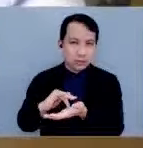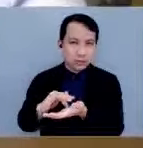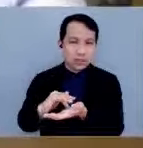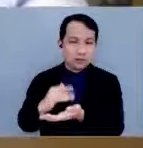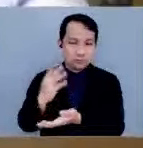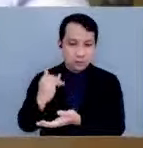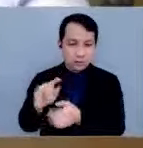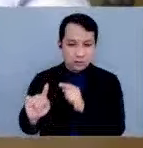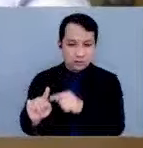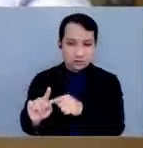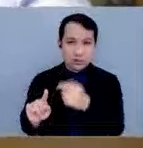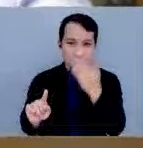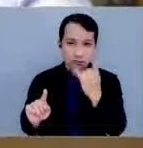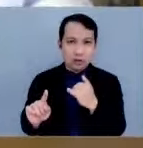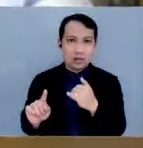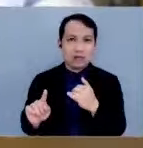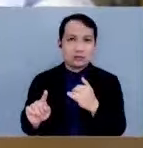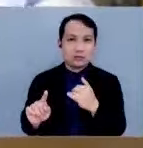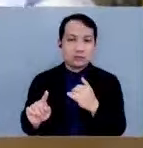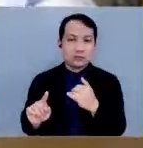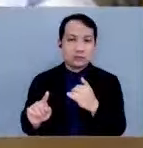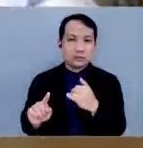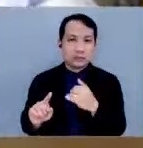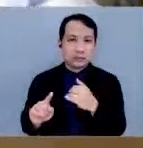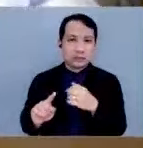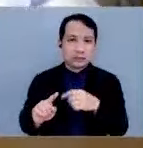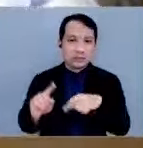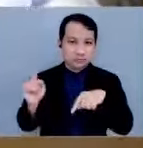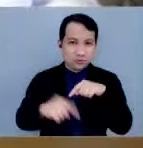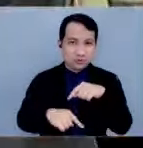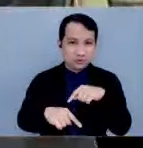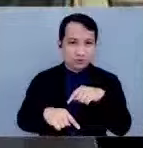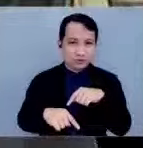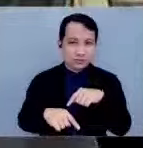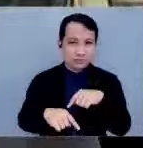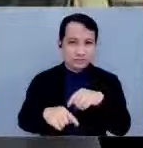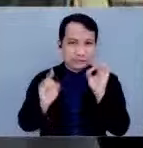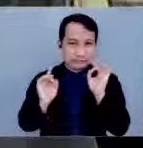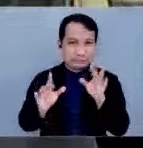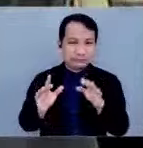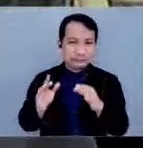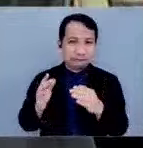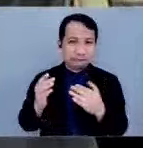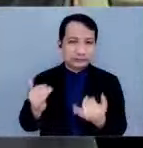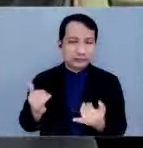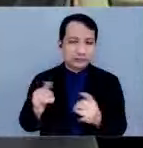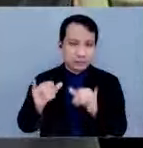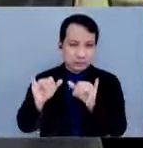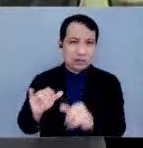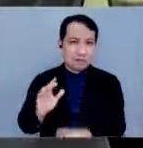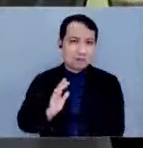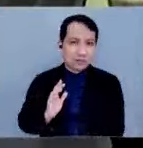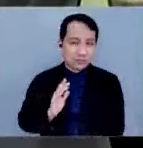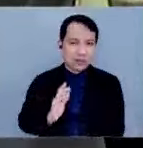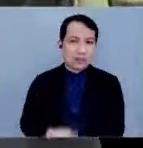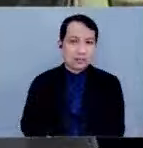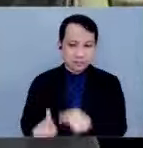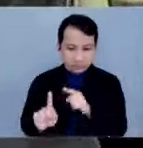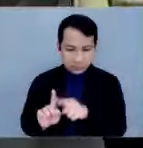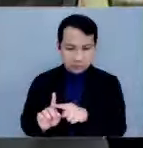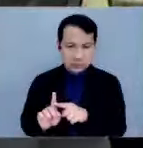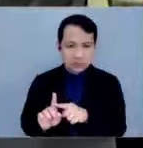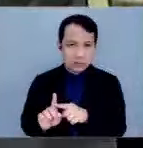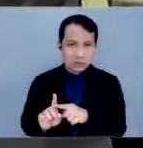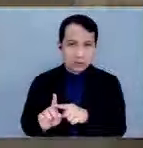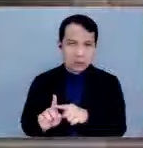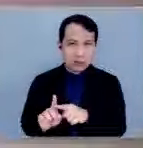kanila ay na-amputate above the knee, medyo malubha ang karamdaman pero stable siya, at yung isa naman suffered